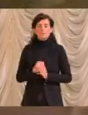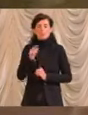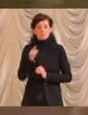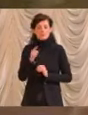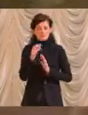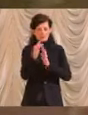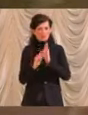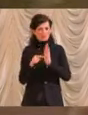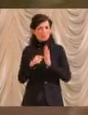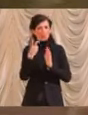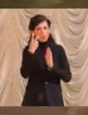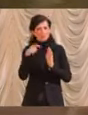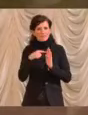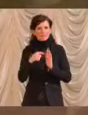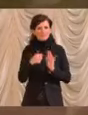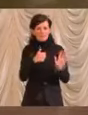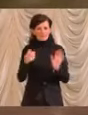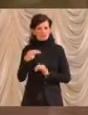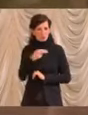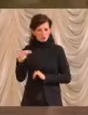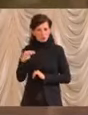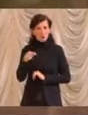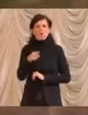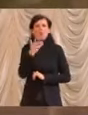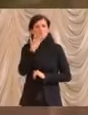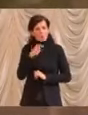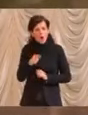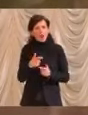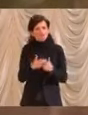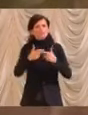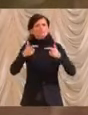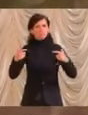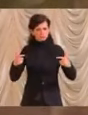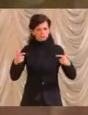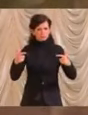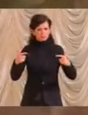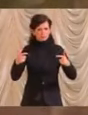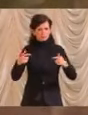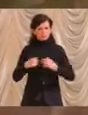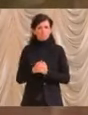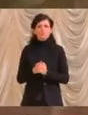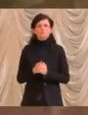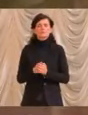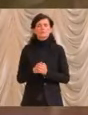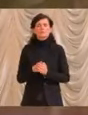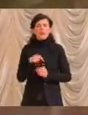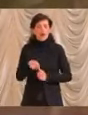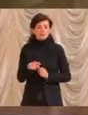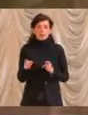allargarla. Adesso il punto non è tanto quello di riformare degli strumenti